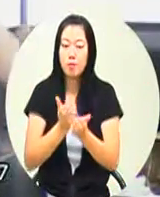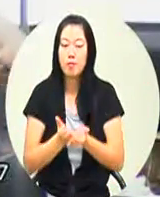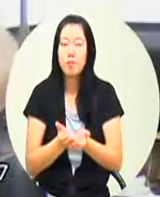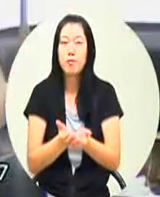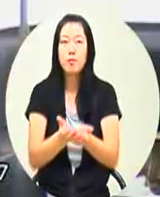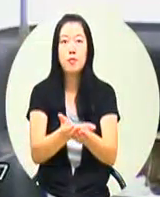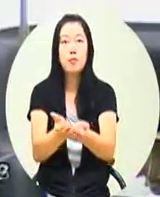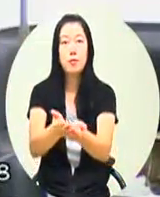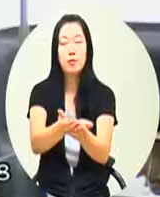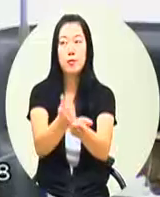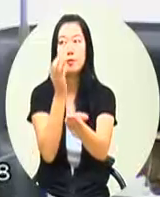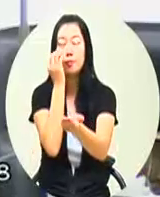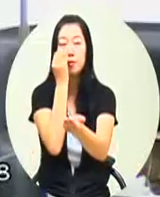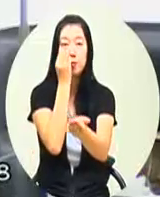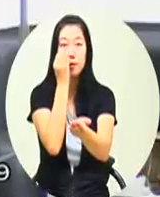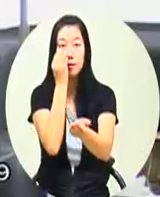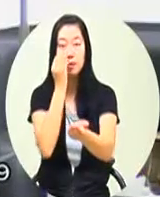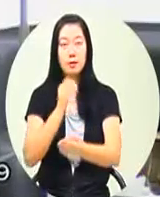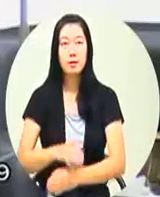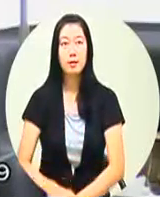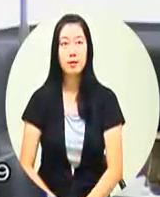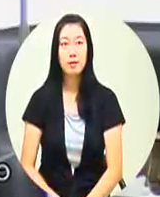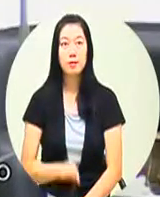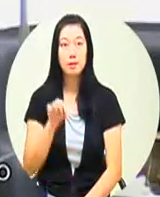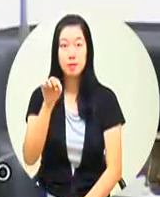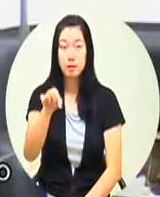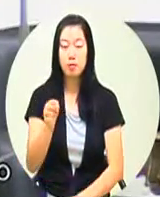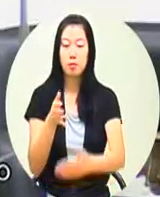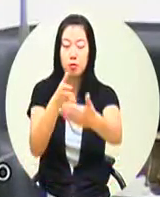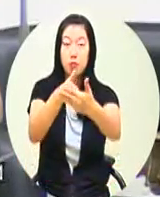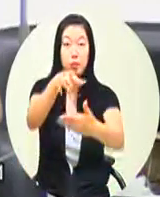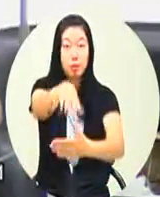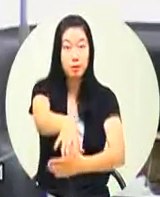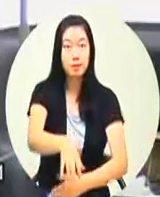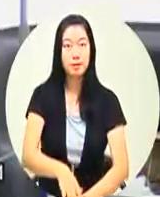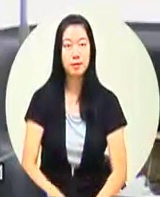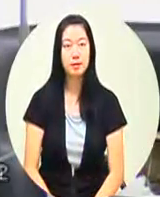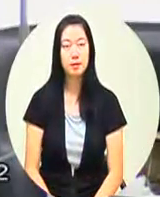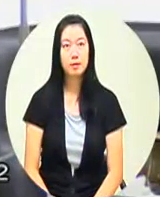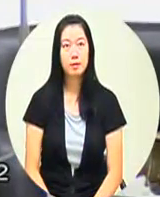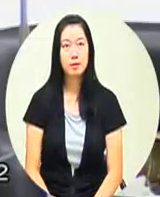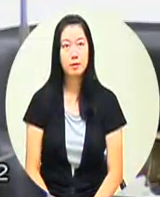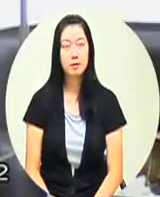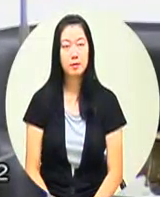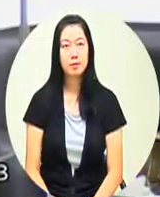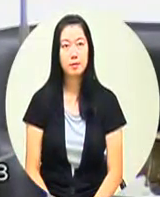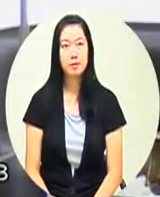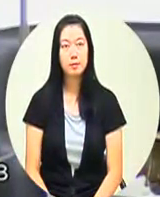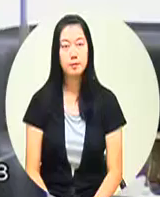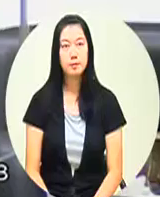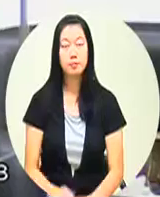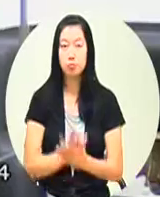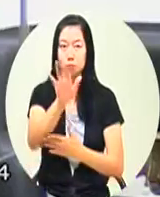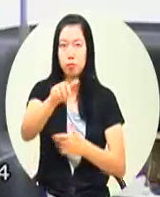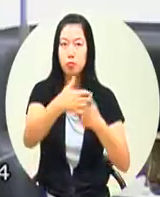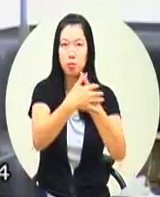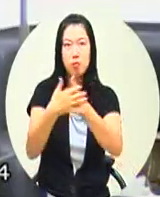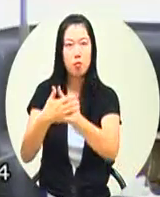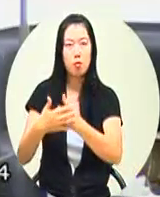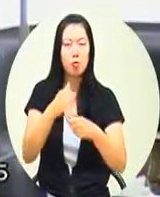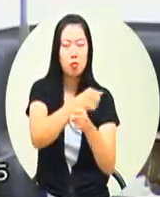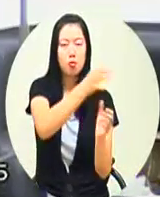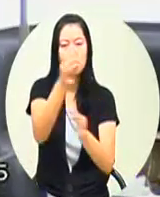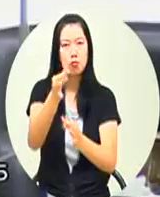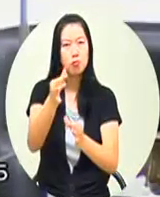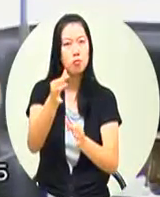可以从爱河游爱河，然后那边是一个终点站。那到后来，我觉得你们的维护好像做得不是很好